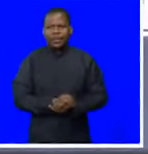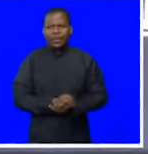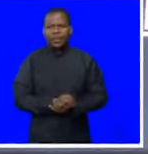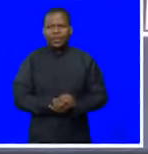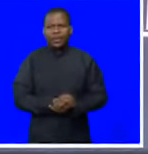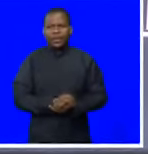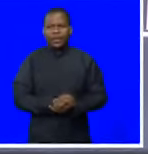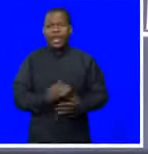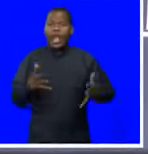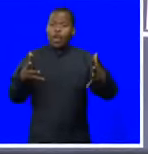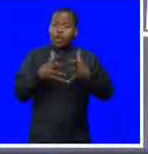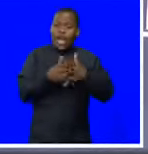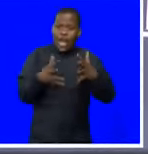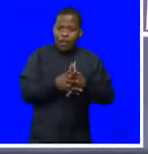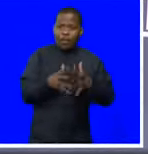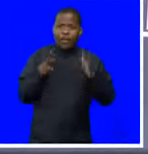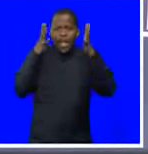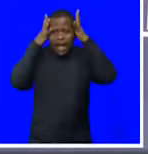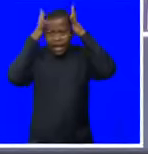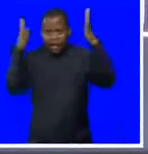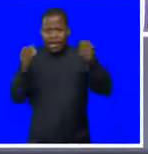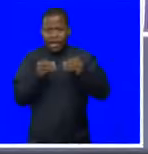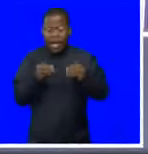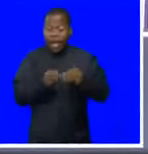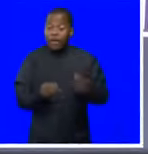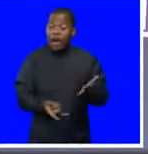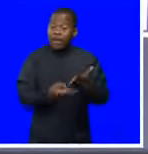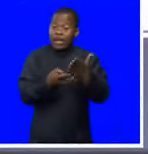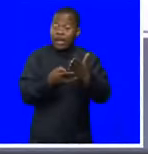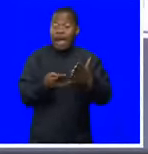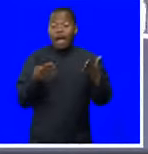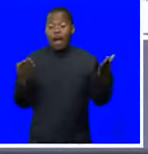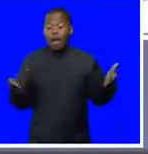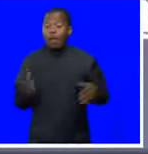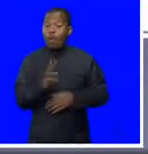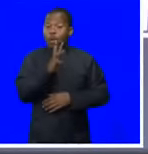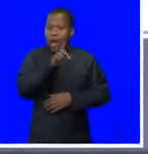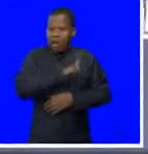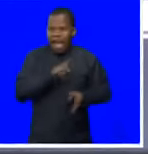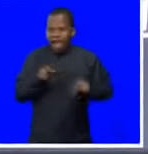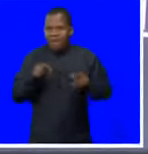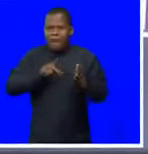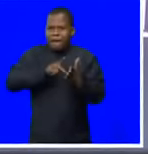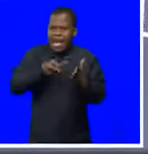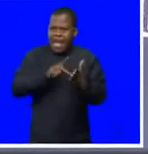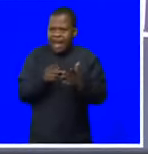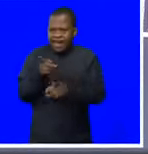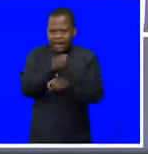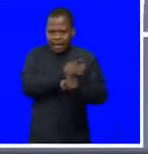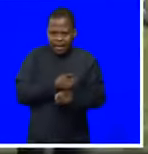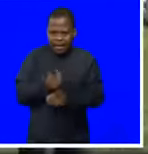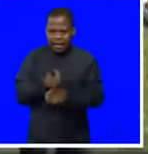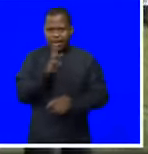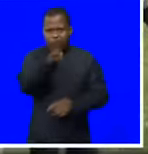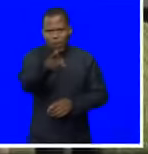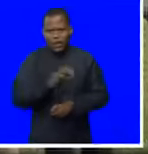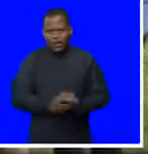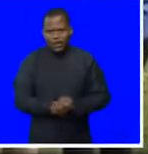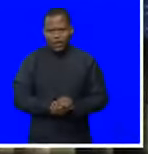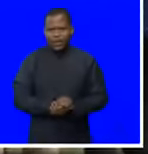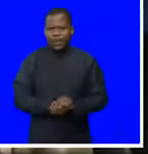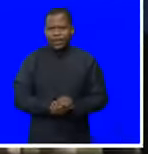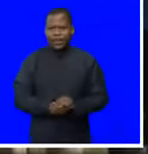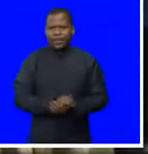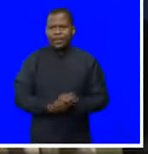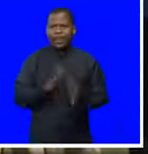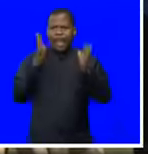Lokuhlangana kwethu nje nelibhange ngicabanga ukuthi kukhona mhlambe lapha sta ubuka khona indlela linye leya embili ukuthi singaphuma ngakuphi.